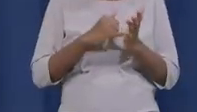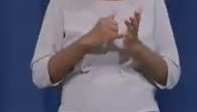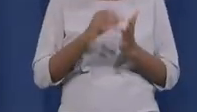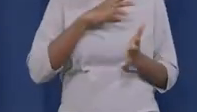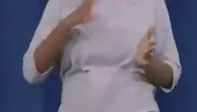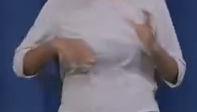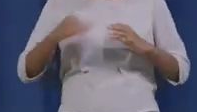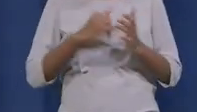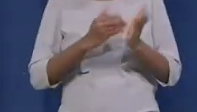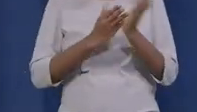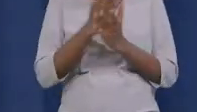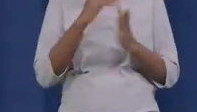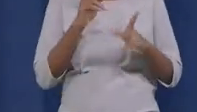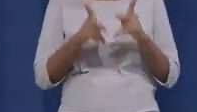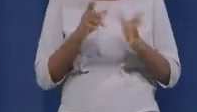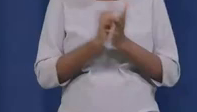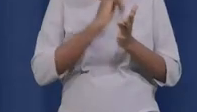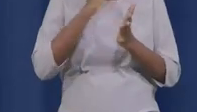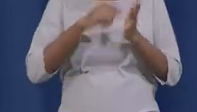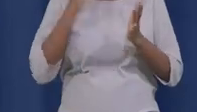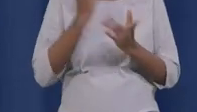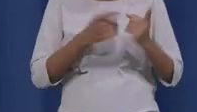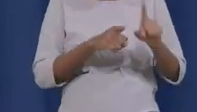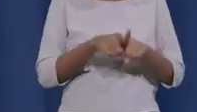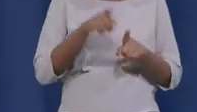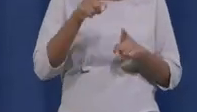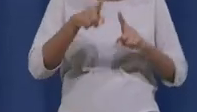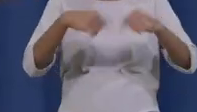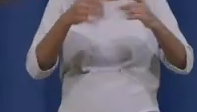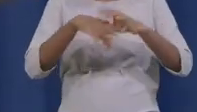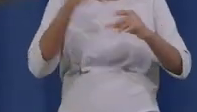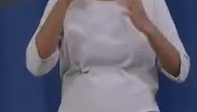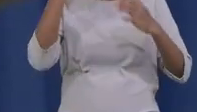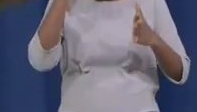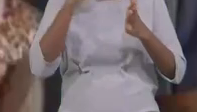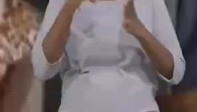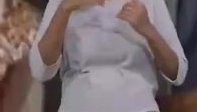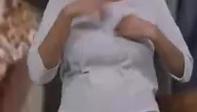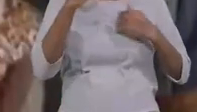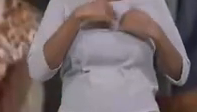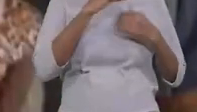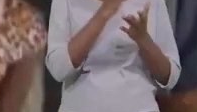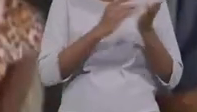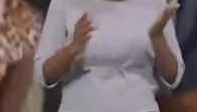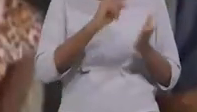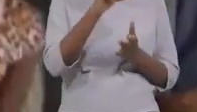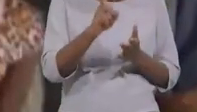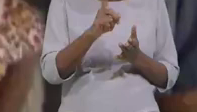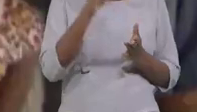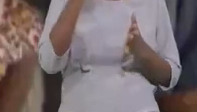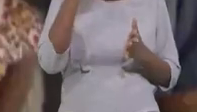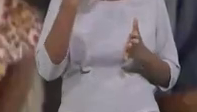à travers les membres. C'est ce qui va arriver maintenant. Quand vous sortez, vous savez ce que vous avez maintenant. Est-ce que vous avez quelque